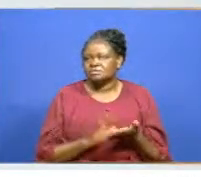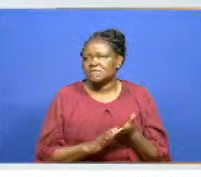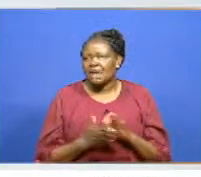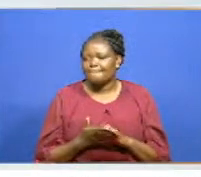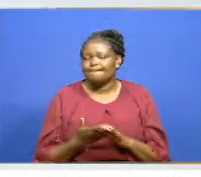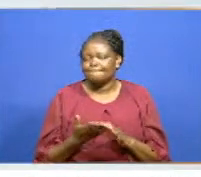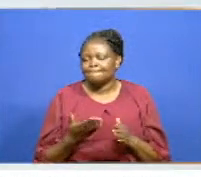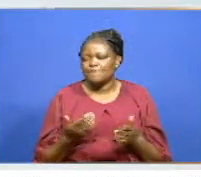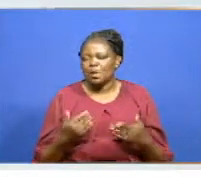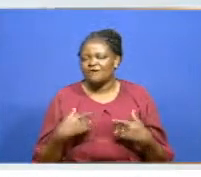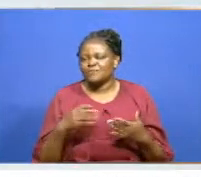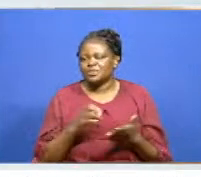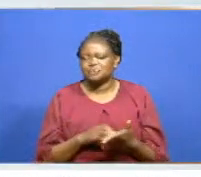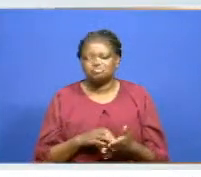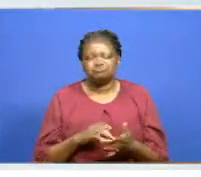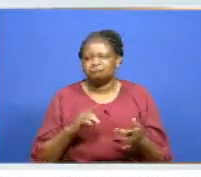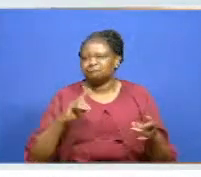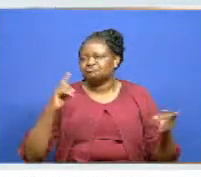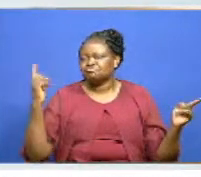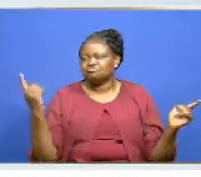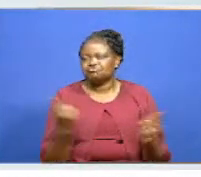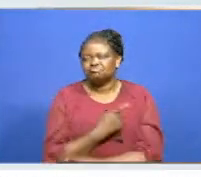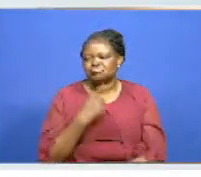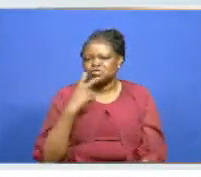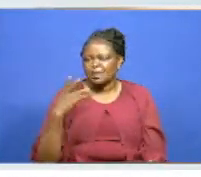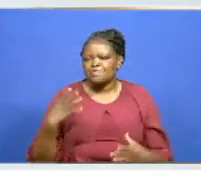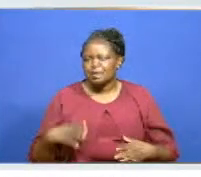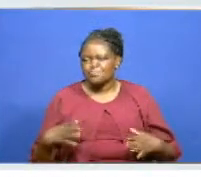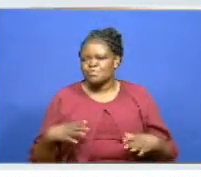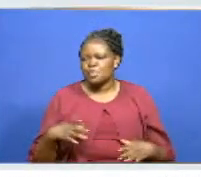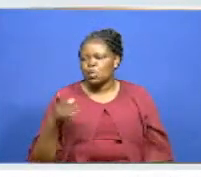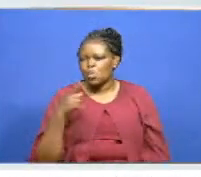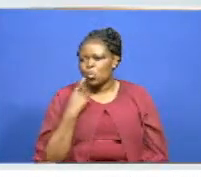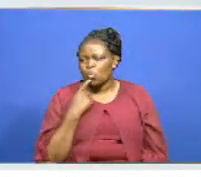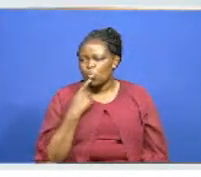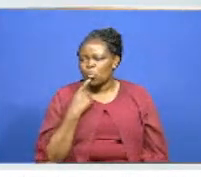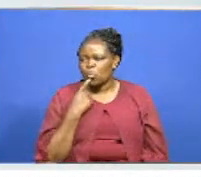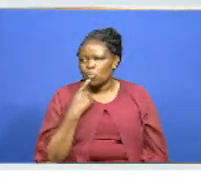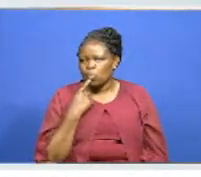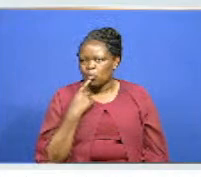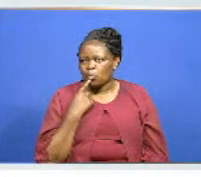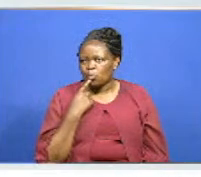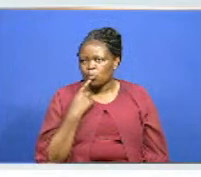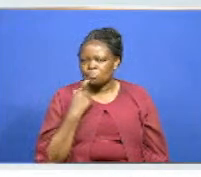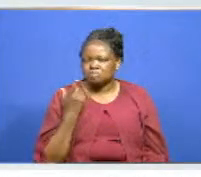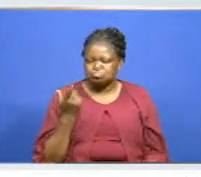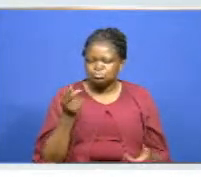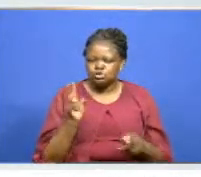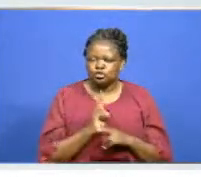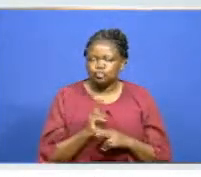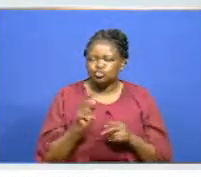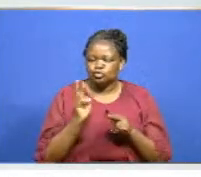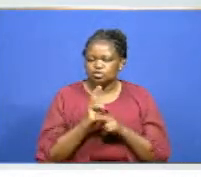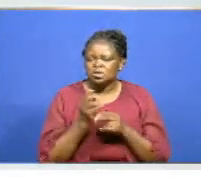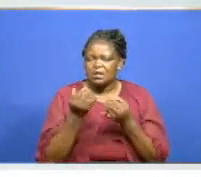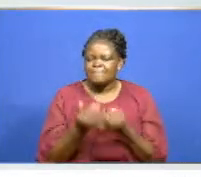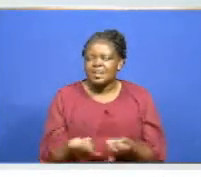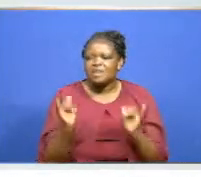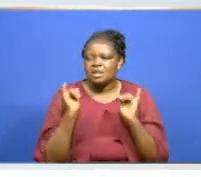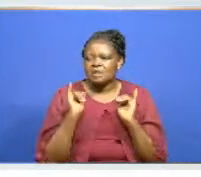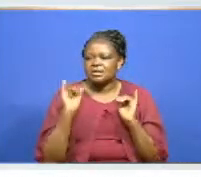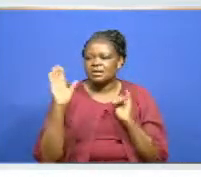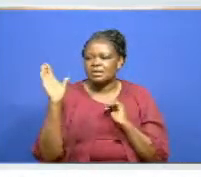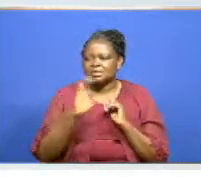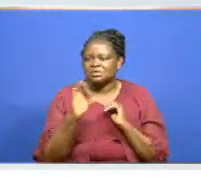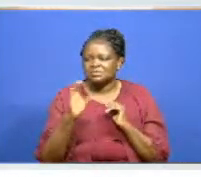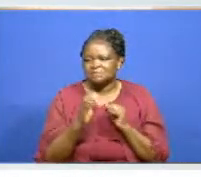vyeo yameanza kugeuka. Tumeona idadi ya wale candidates wanapita kwa kutumia independent